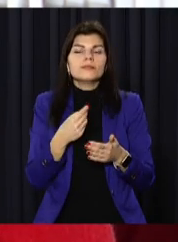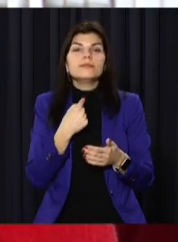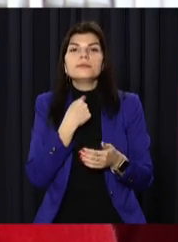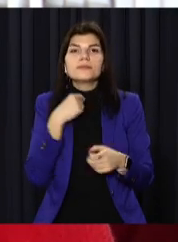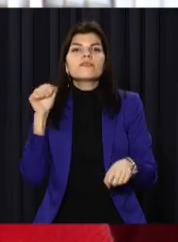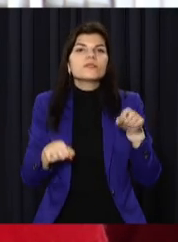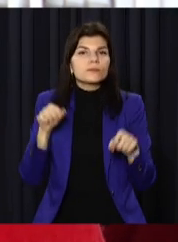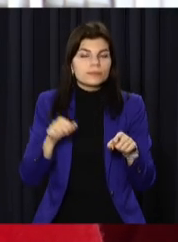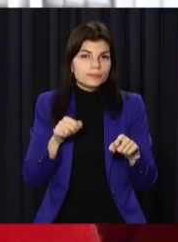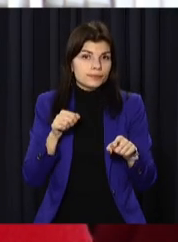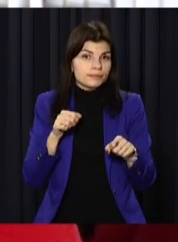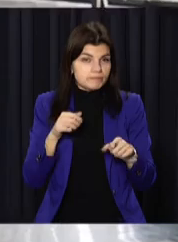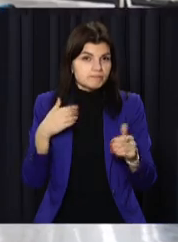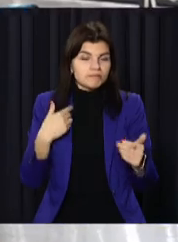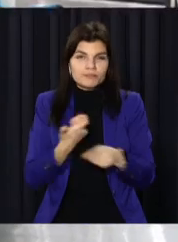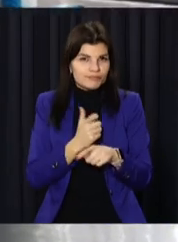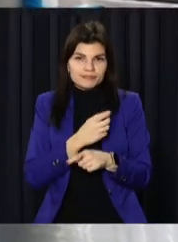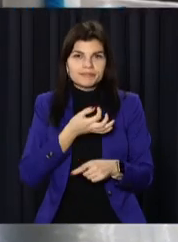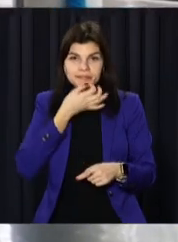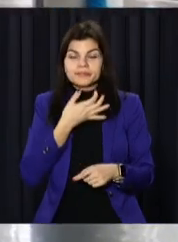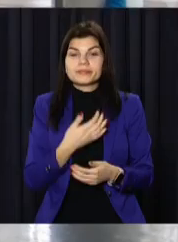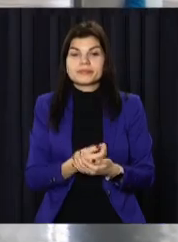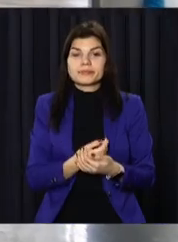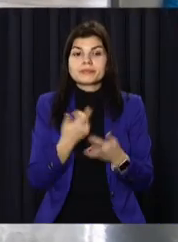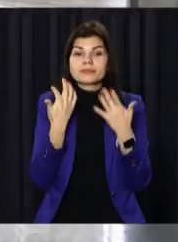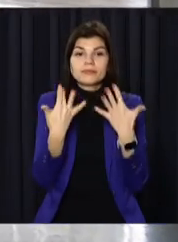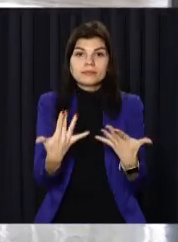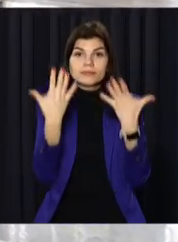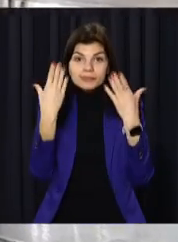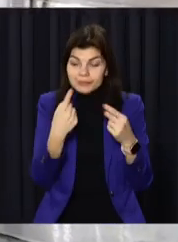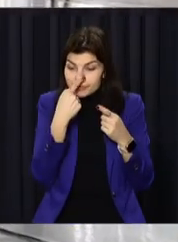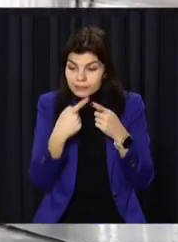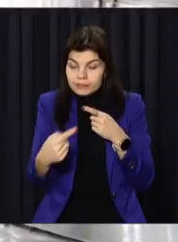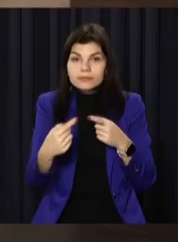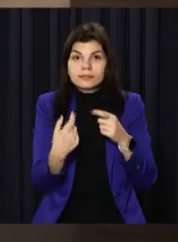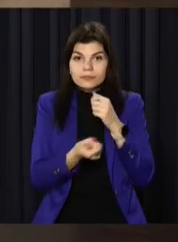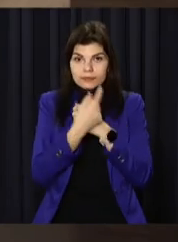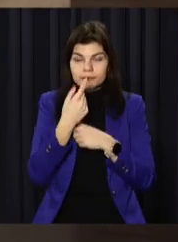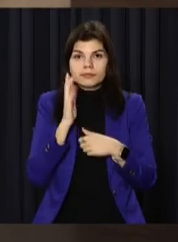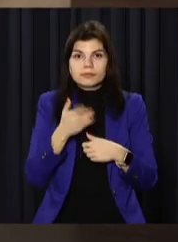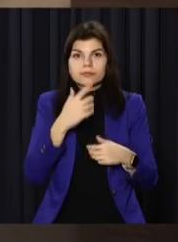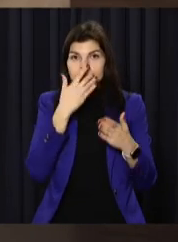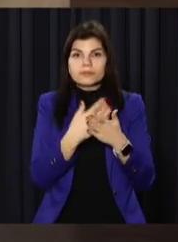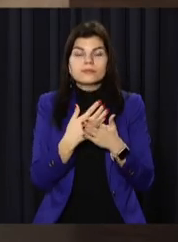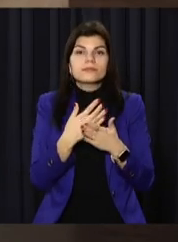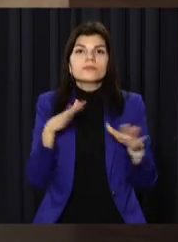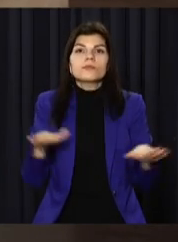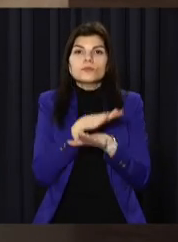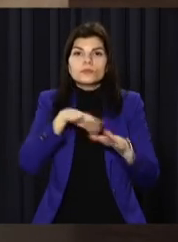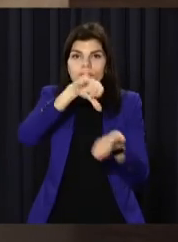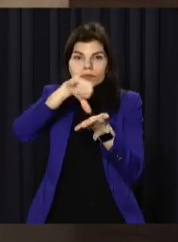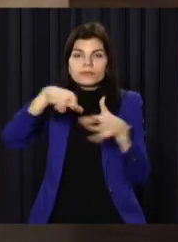крайні можливості свого діапазону. Вже за декілька днів на сцені оперного одночасно з'являться практично 150